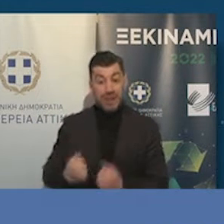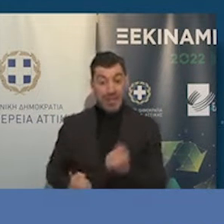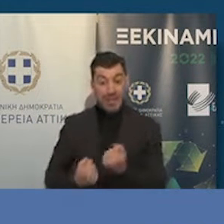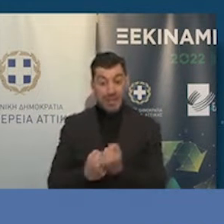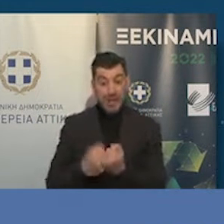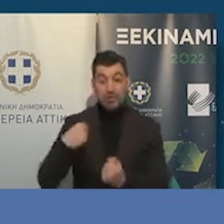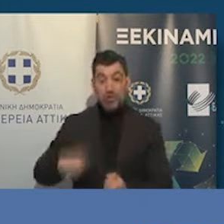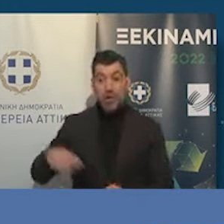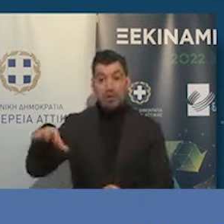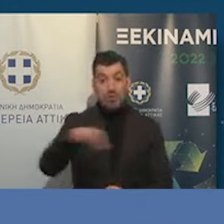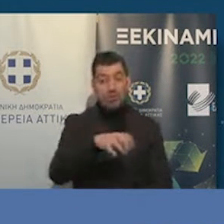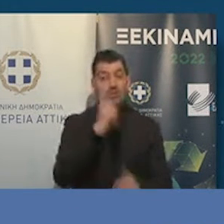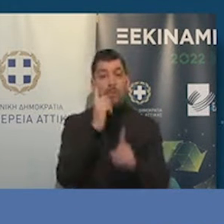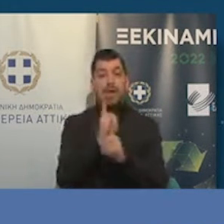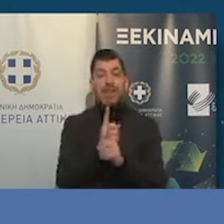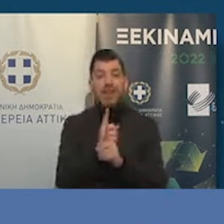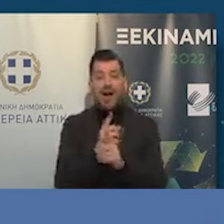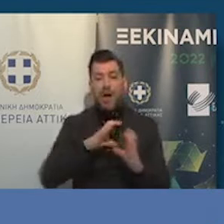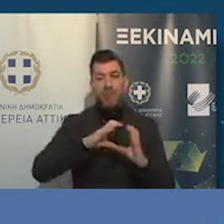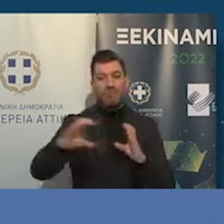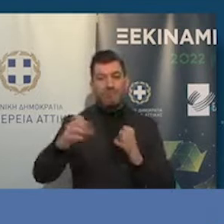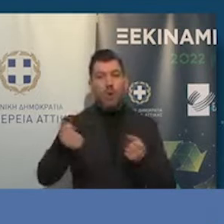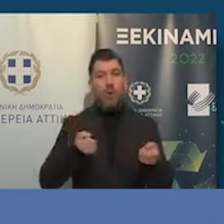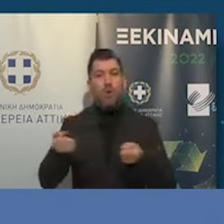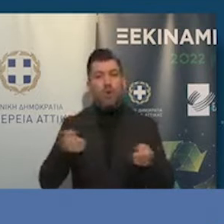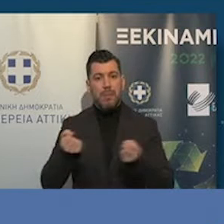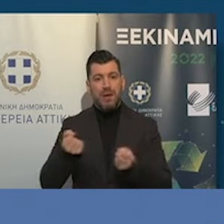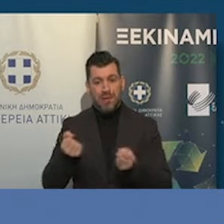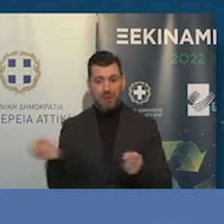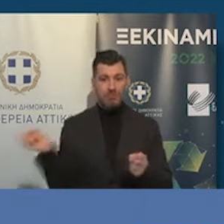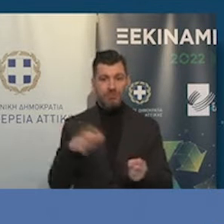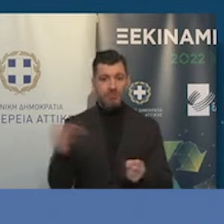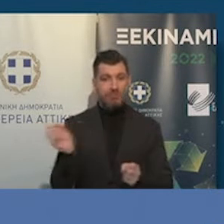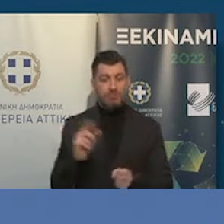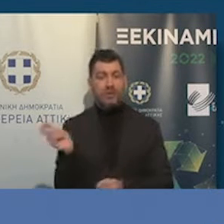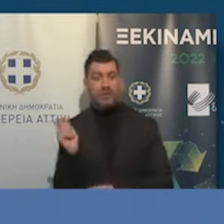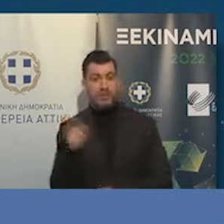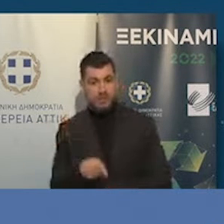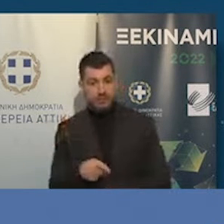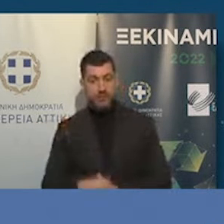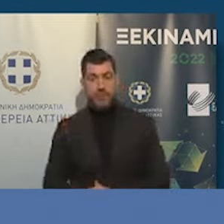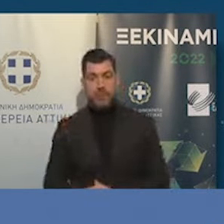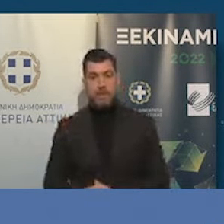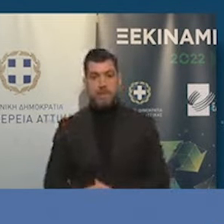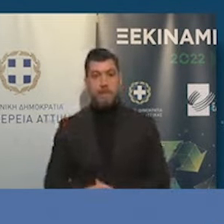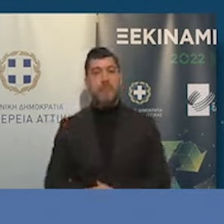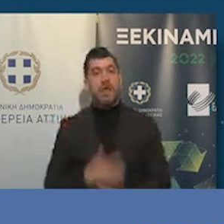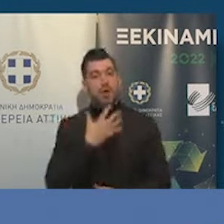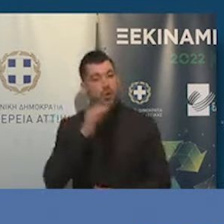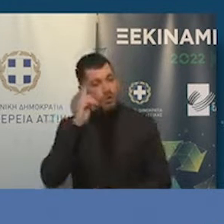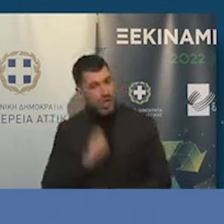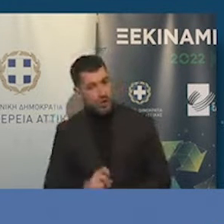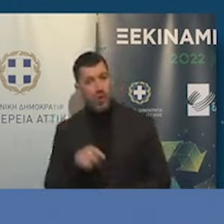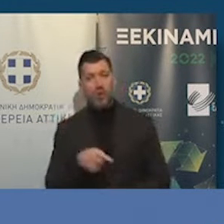οχήματα βιοαποβλήτων, γιατί γνωρίζουμε καλά πως η εκτροπή των βιοαποβλήτων από την ταφή είναι άμεσα εφικτή